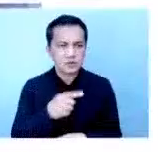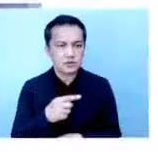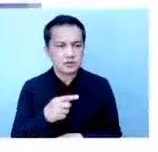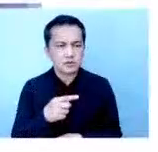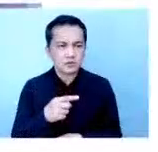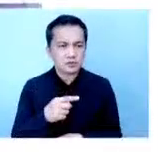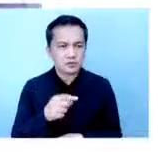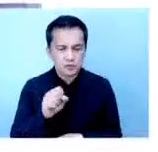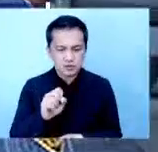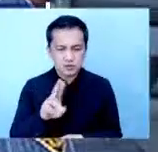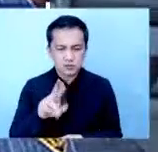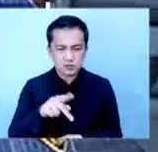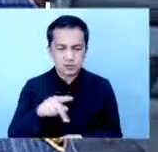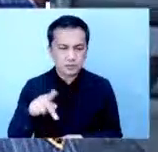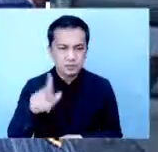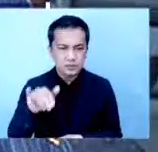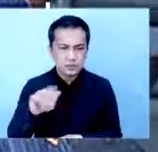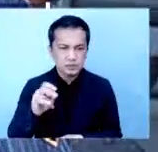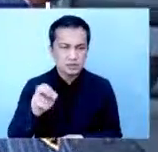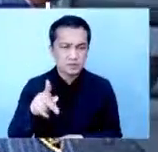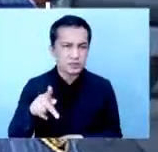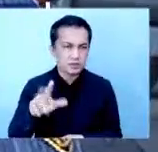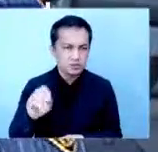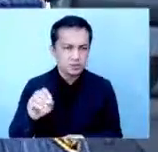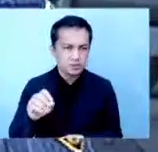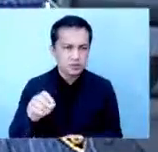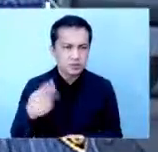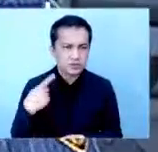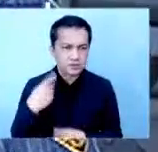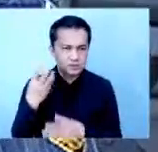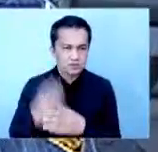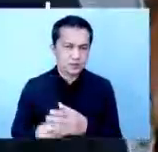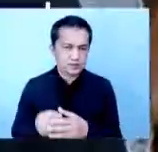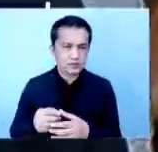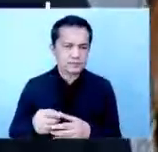supply ng NCRPO, may nawawala nga pong baril.